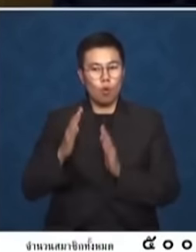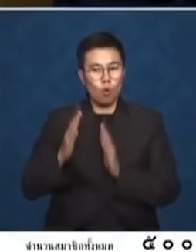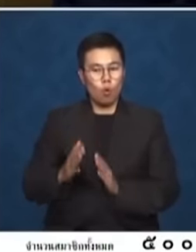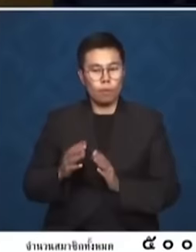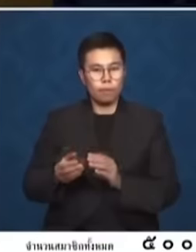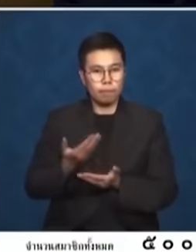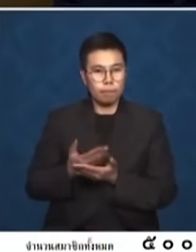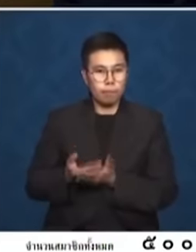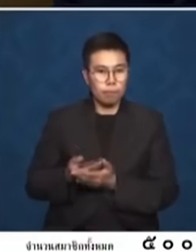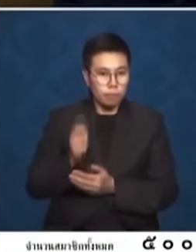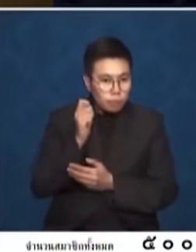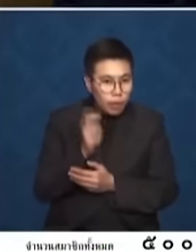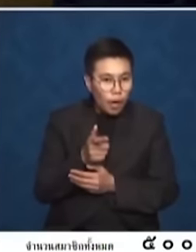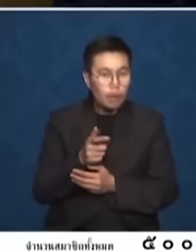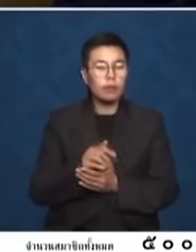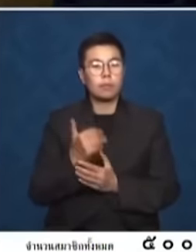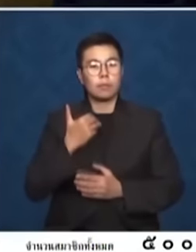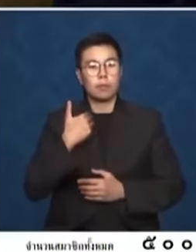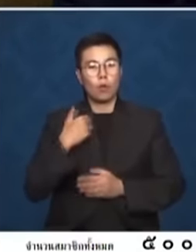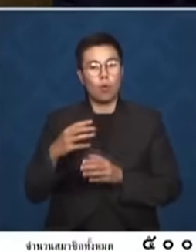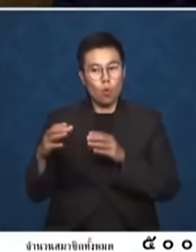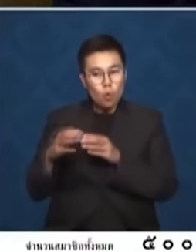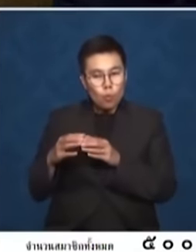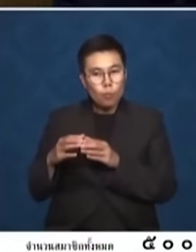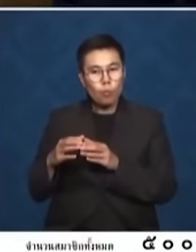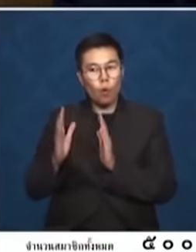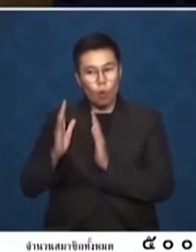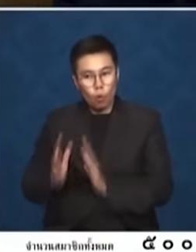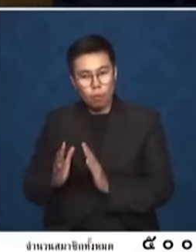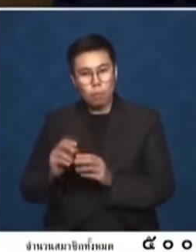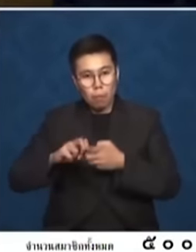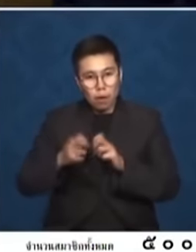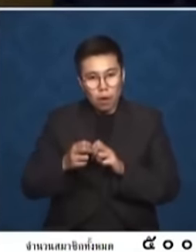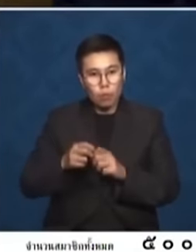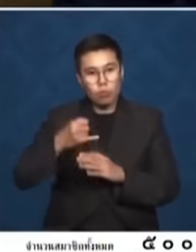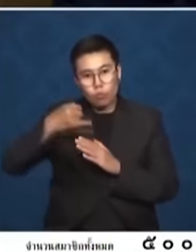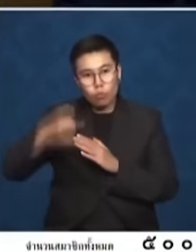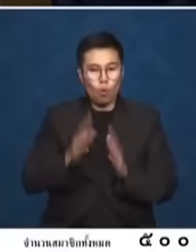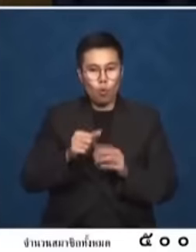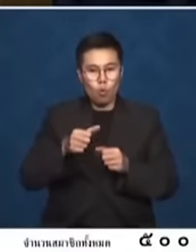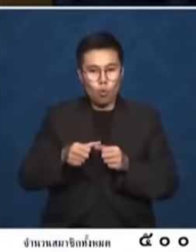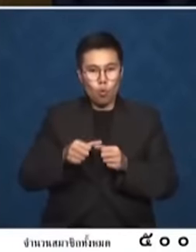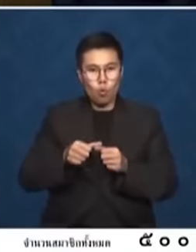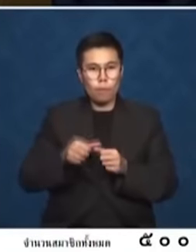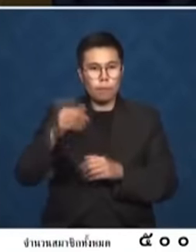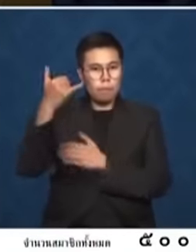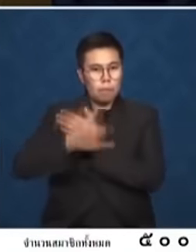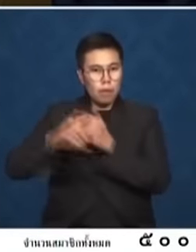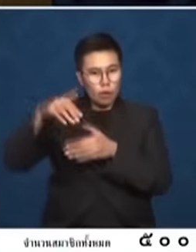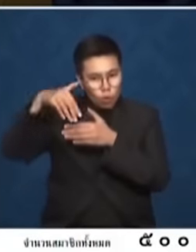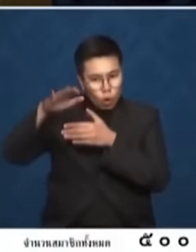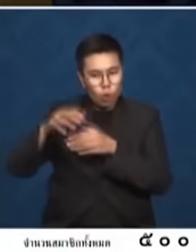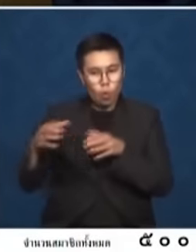ะครับหรือจากบางกลุ่มมันทำให้ปัญหาไม่จบสิ้นจากคนกลุ่มหนึ่งนะ